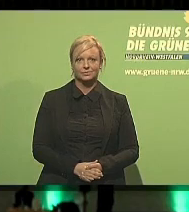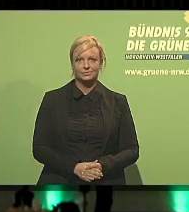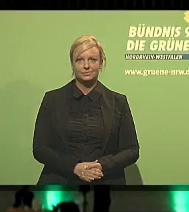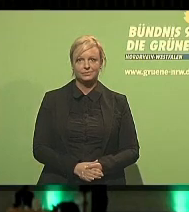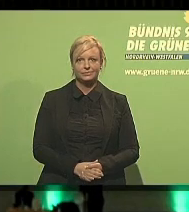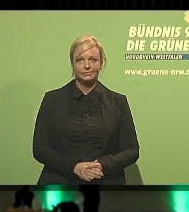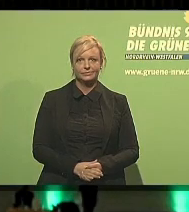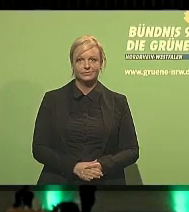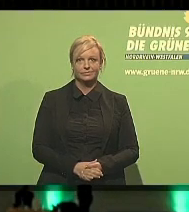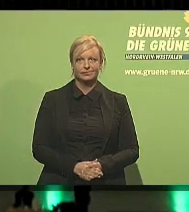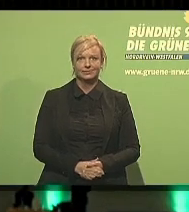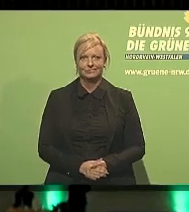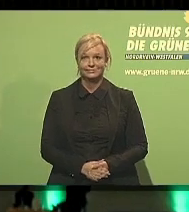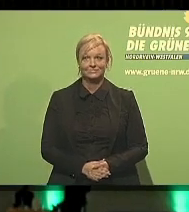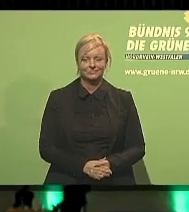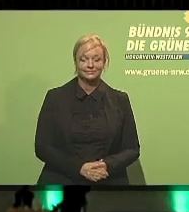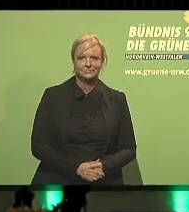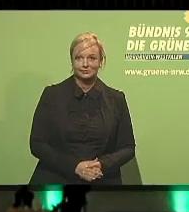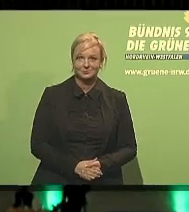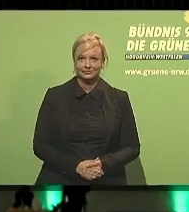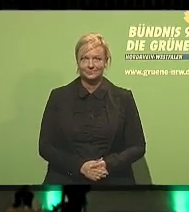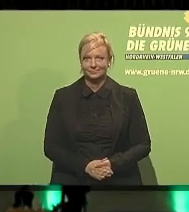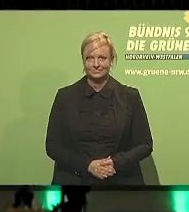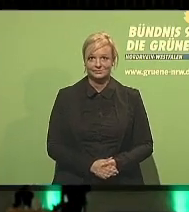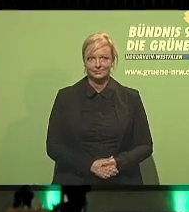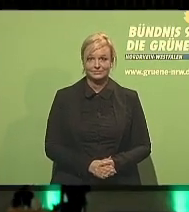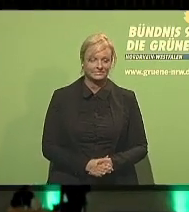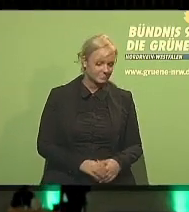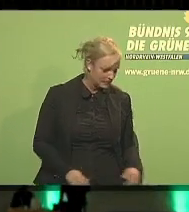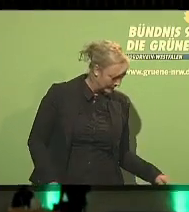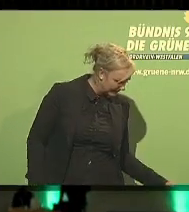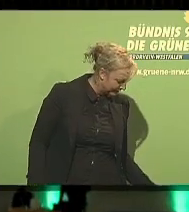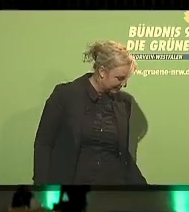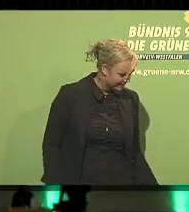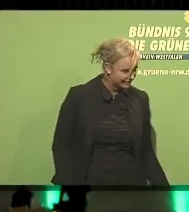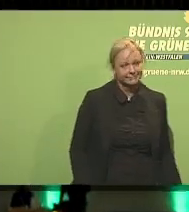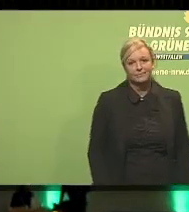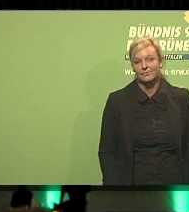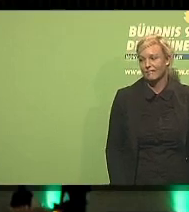So, bevor wir jetzt weitermachen, ein technischer Hinweis.